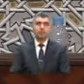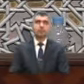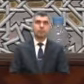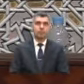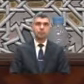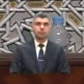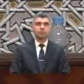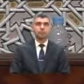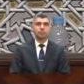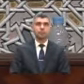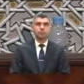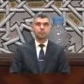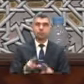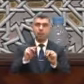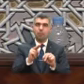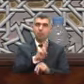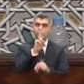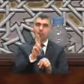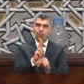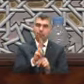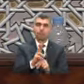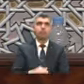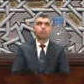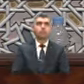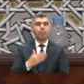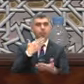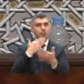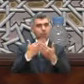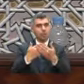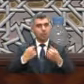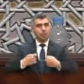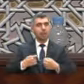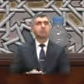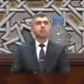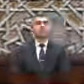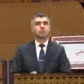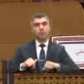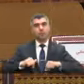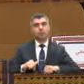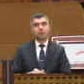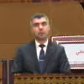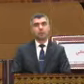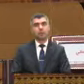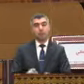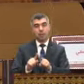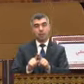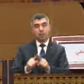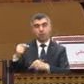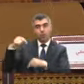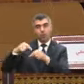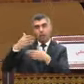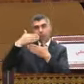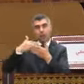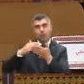دائما في إطار وحدة الموضوع، تفضلوا السيدة النائبة. شكرا السيدة الرئيسة. السيدة الوزيرة، في إطار عملية مرحبا